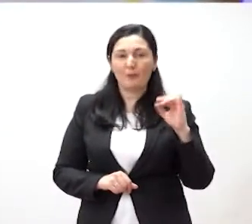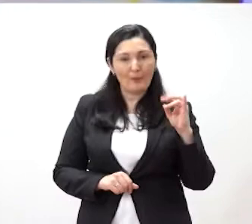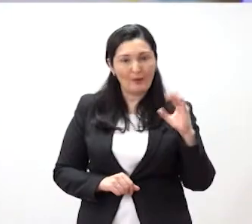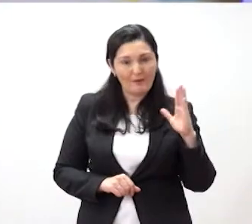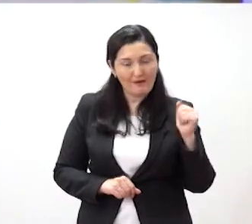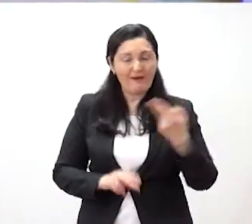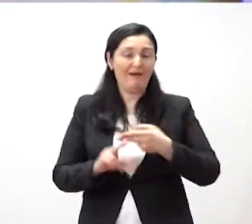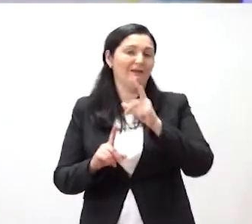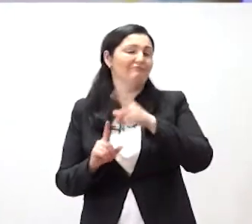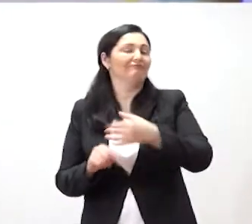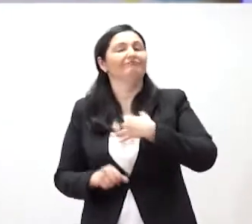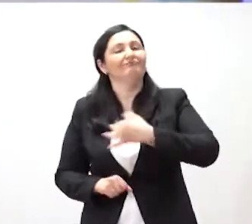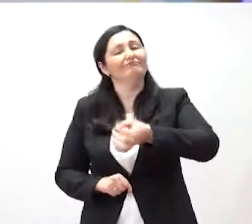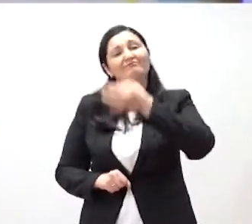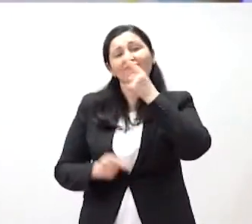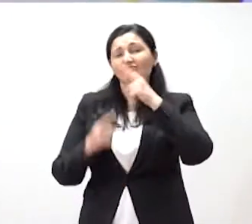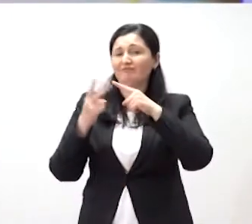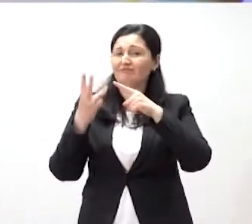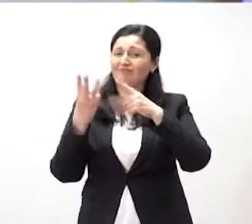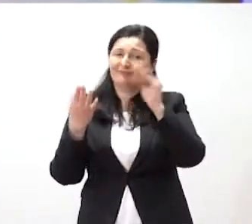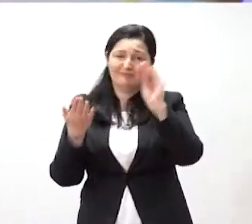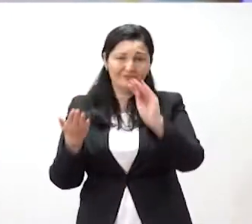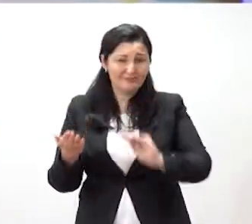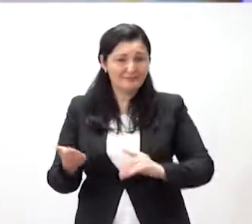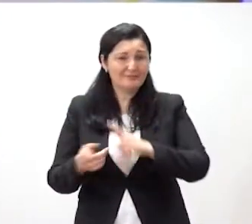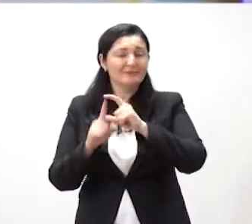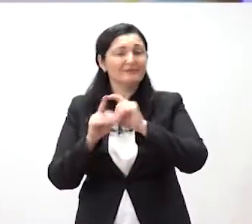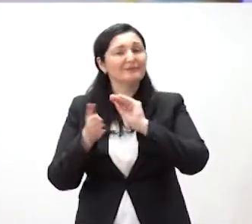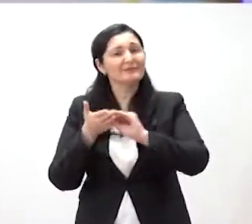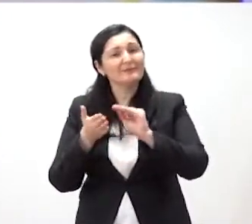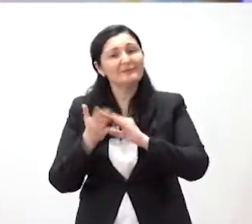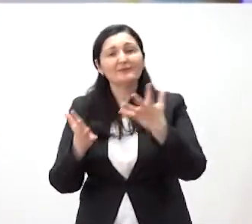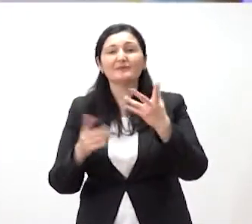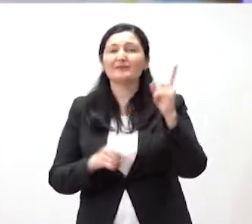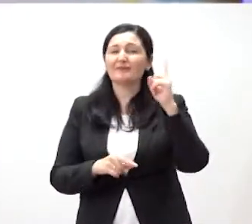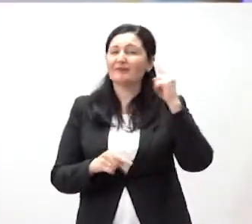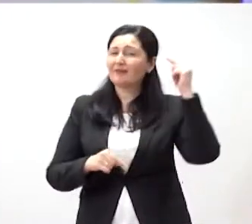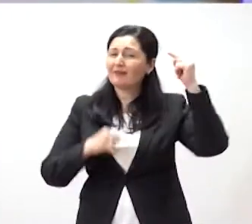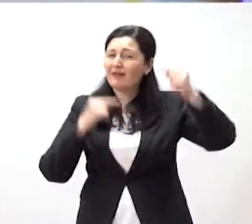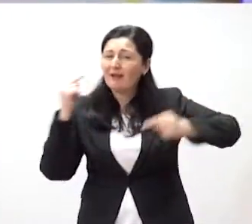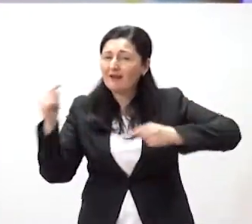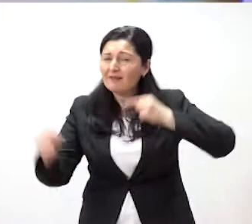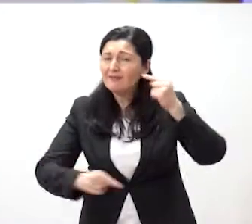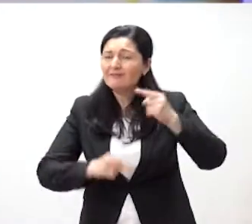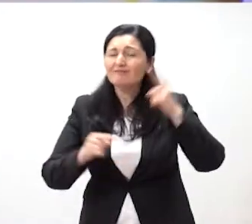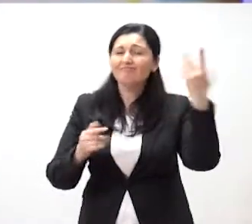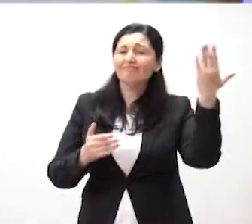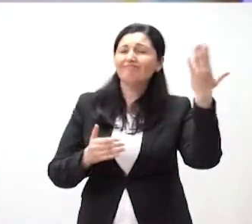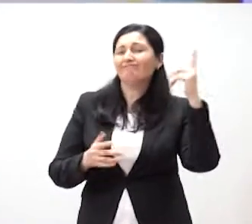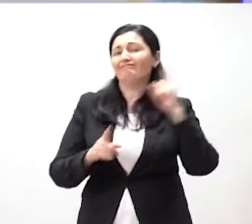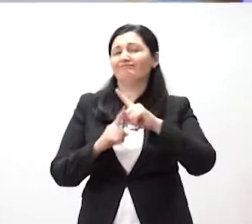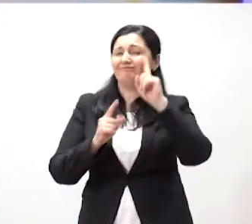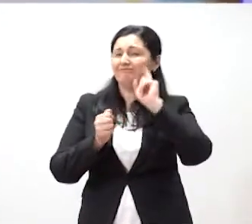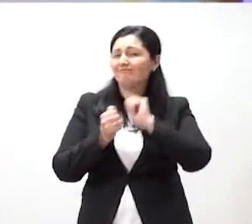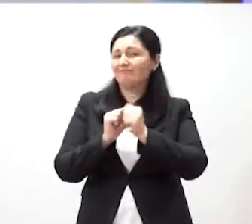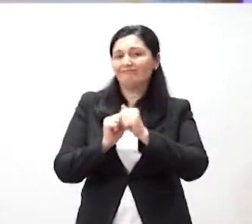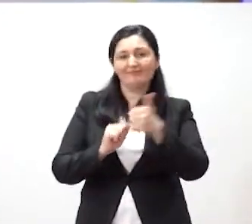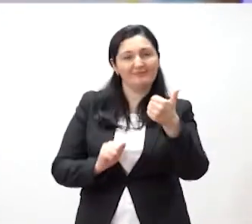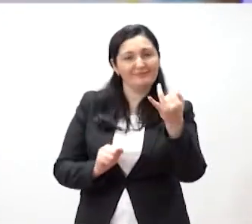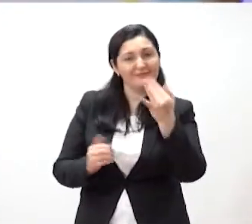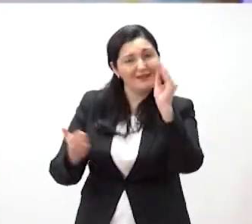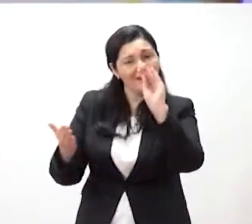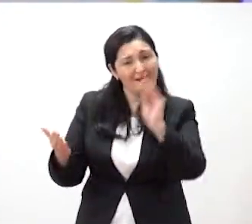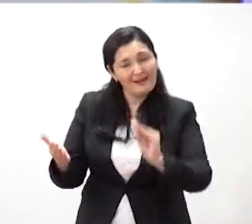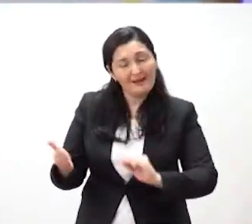писанд аст. Офарин. Ҳамчунин шоҳбайтҳоро аз осори шоирони классикӣ аз ёд кардам.